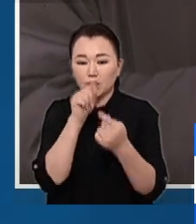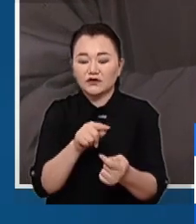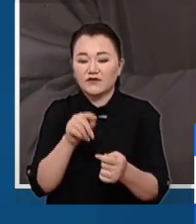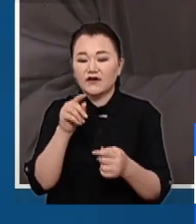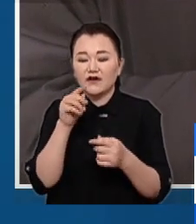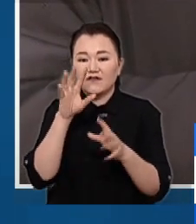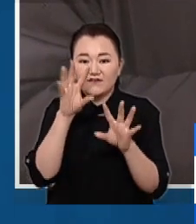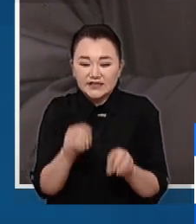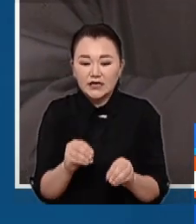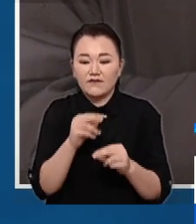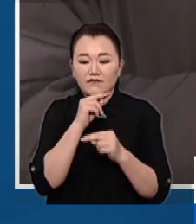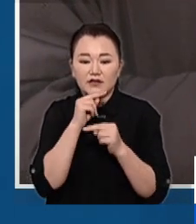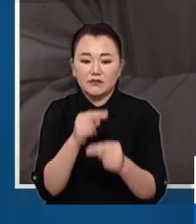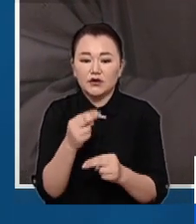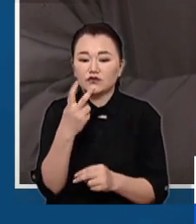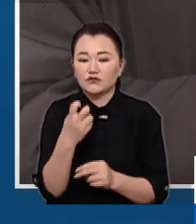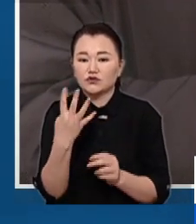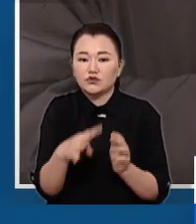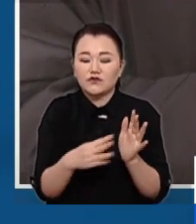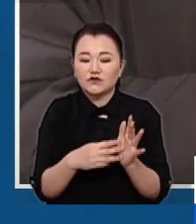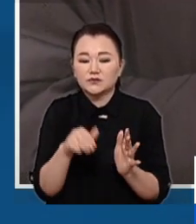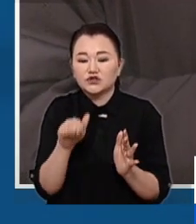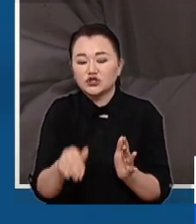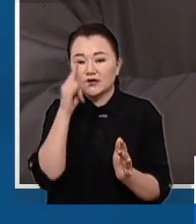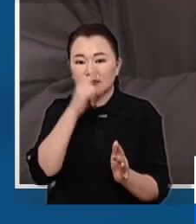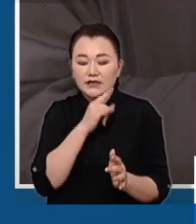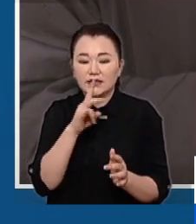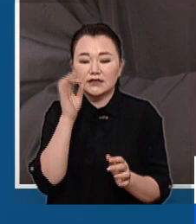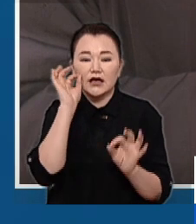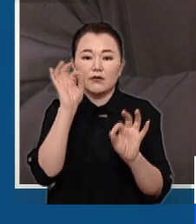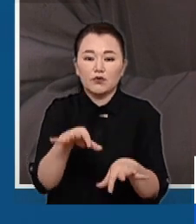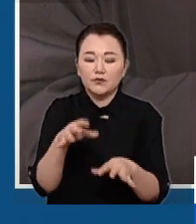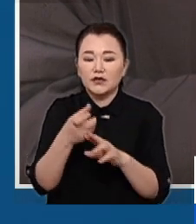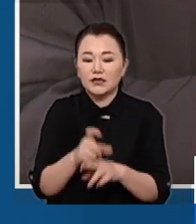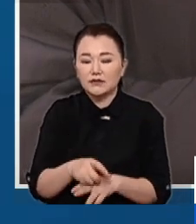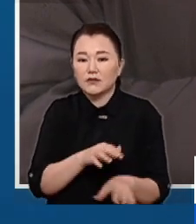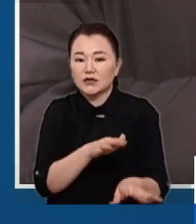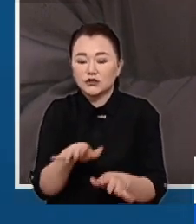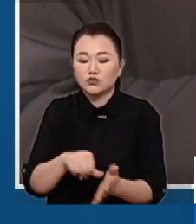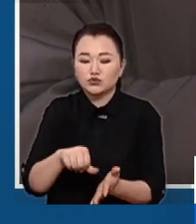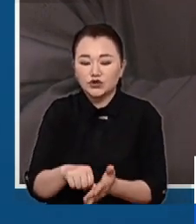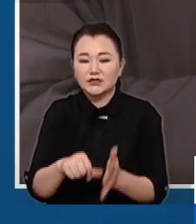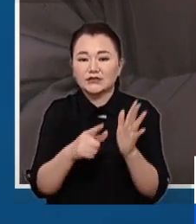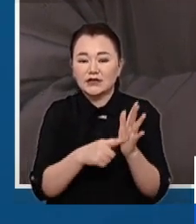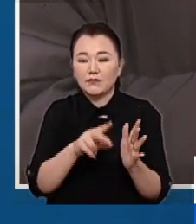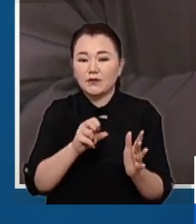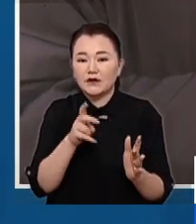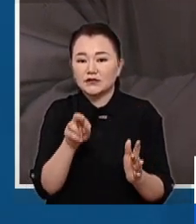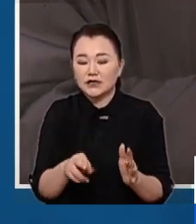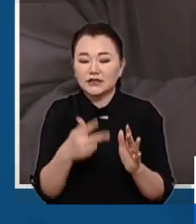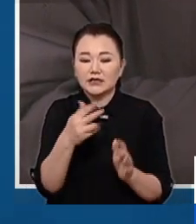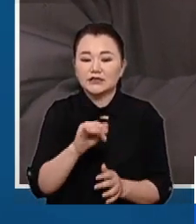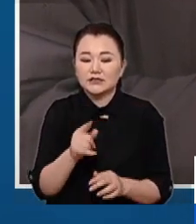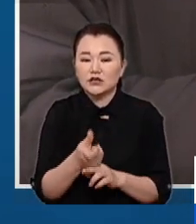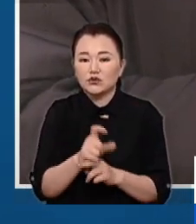всех привлекла внимание 248 тысяч казахстанцев. Напомню, в электоральном процессе участвовало 7 партий, 3 из